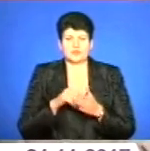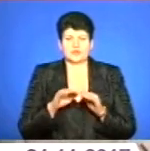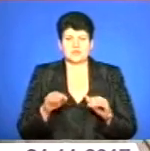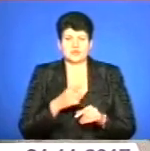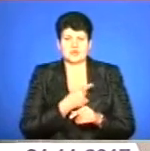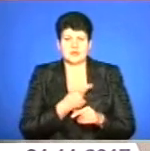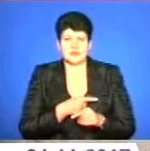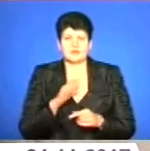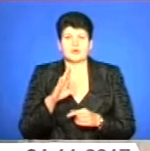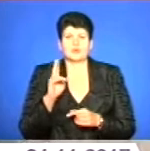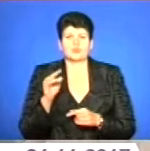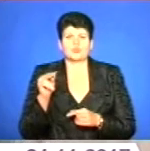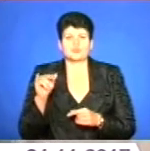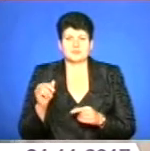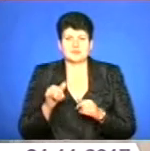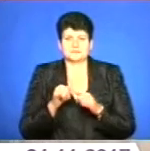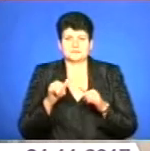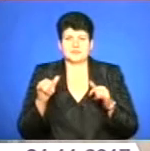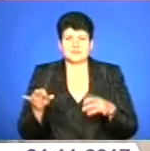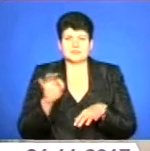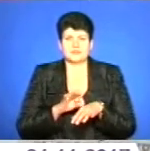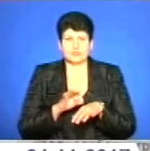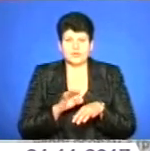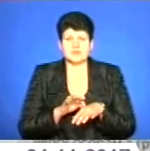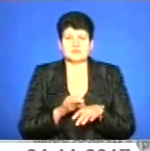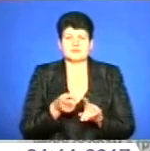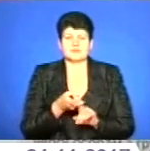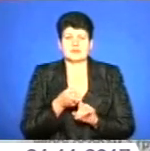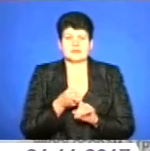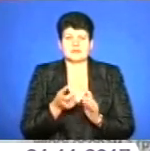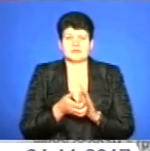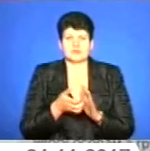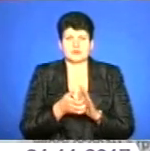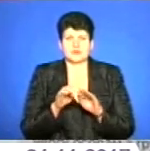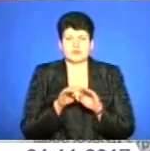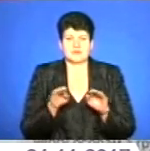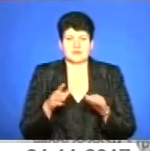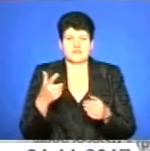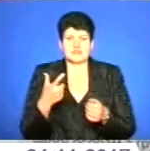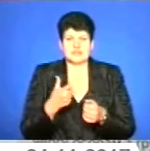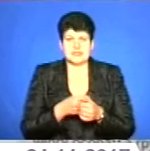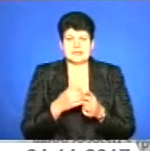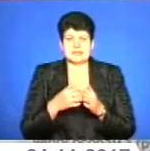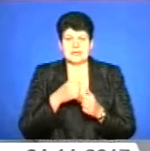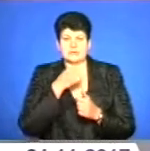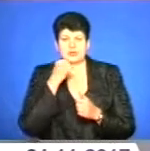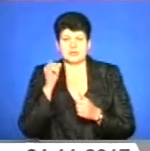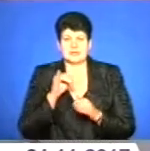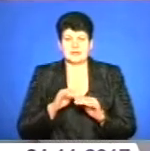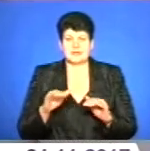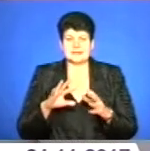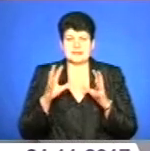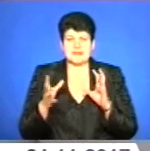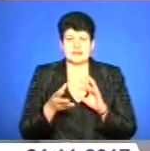лікарні Володимира Кучми, ріст захворюваності насамперед пов'язаний із недостатнім рівнем вакцинації серед дорослих та дітей.